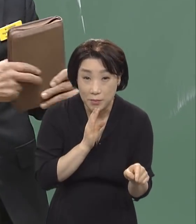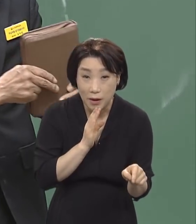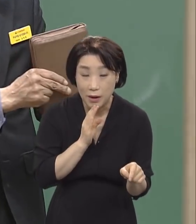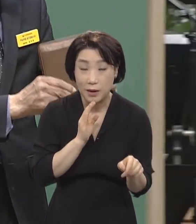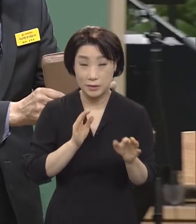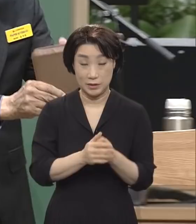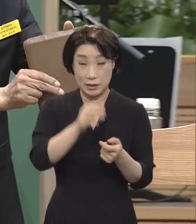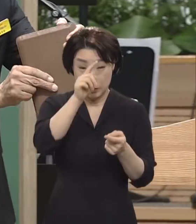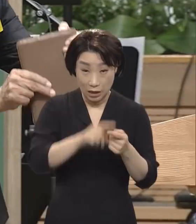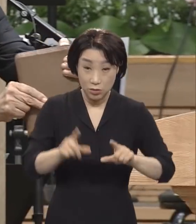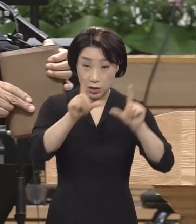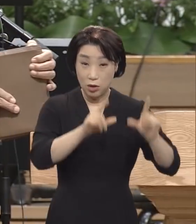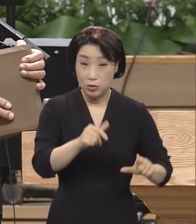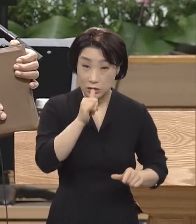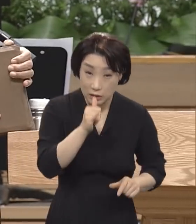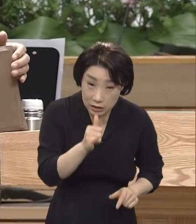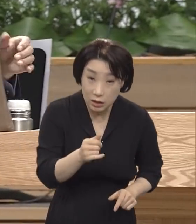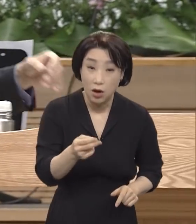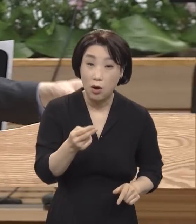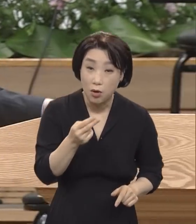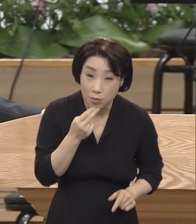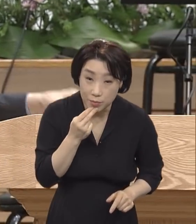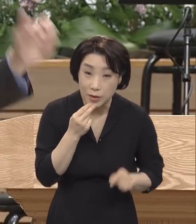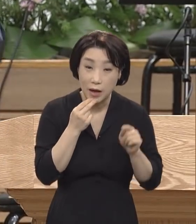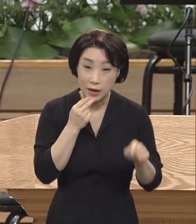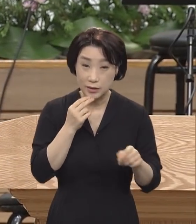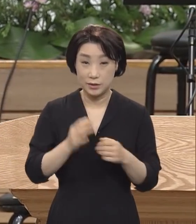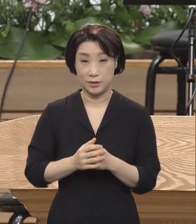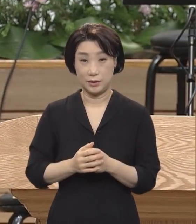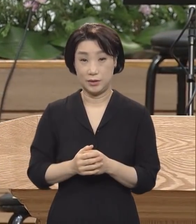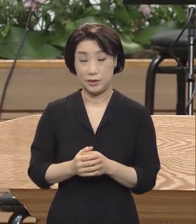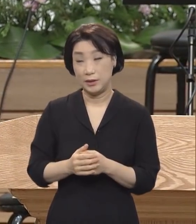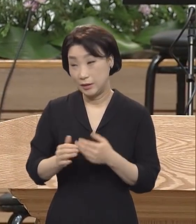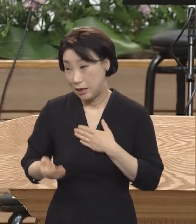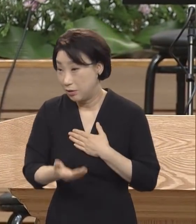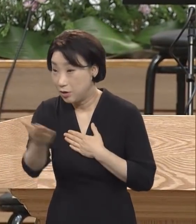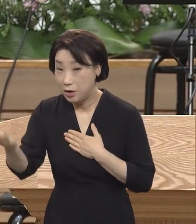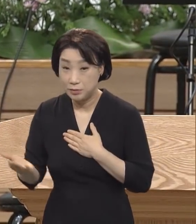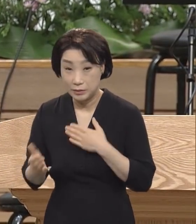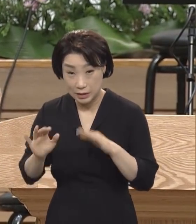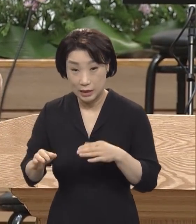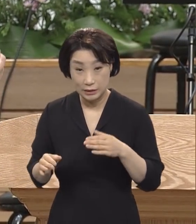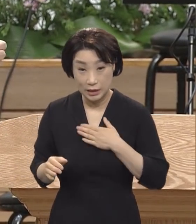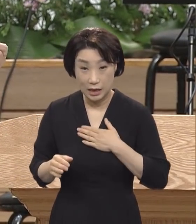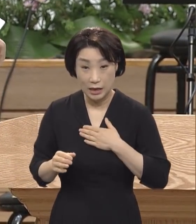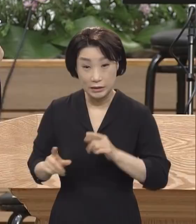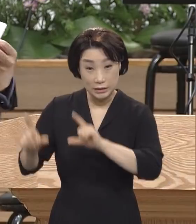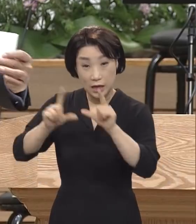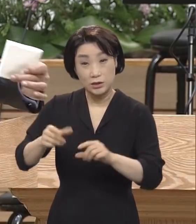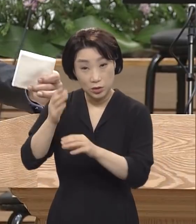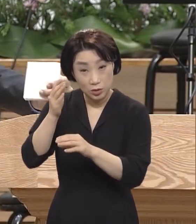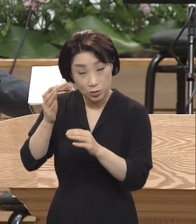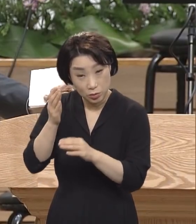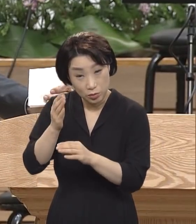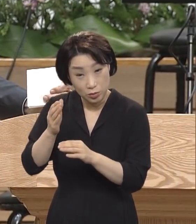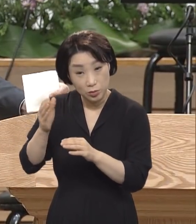법대로 살았느냐 하는 것을 여러분 자신이 살아가는 언행심사를